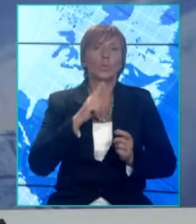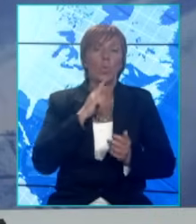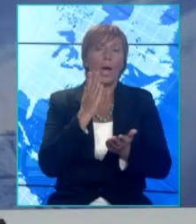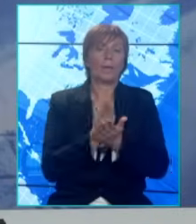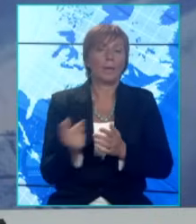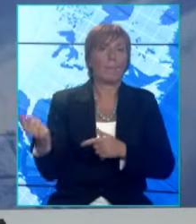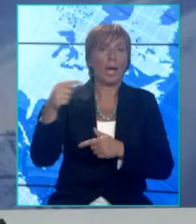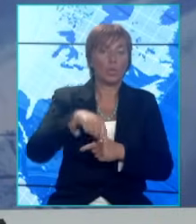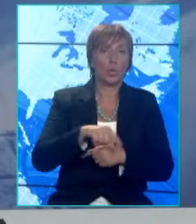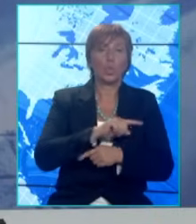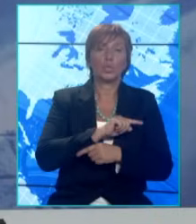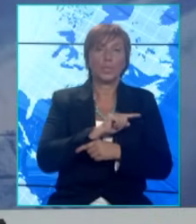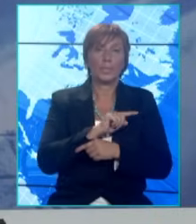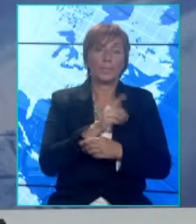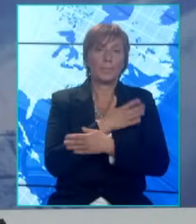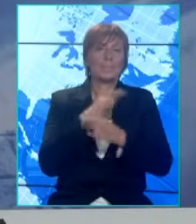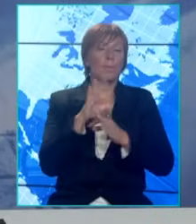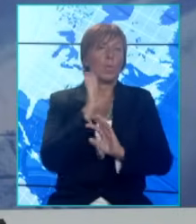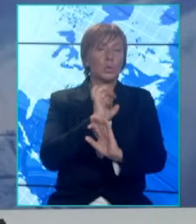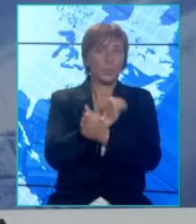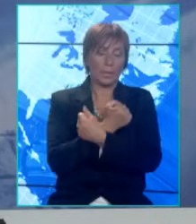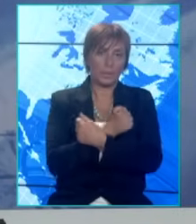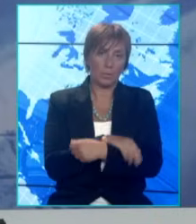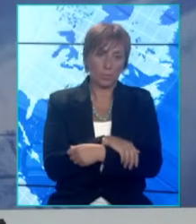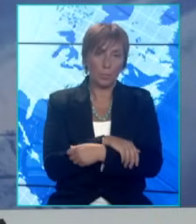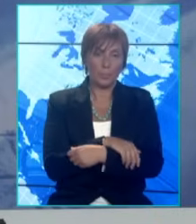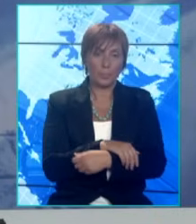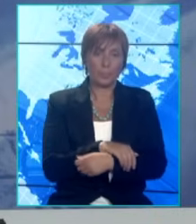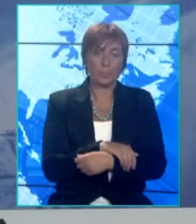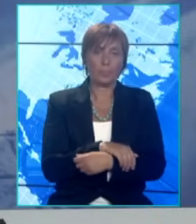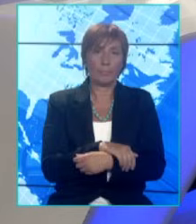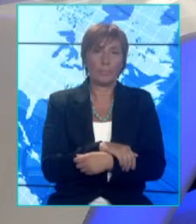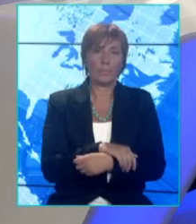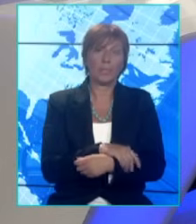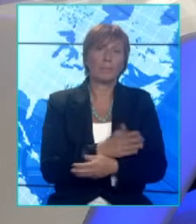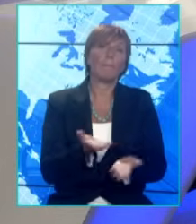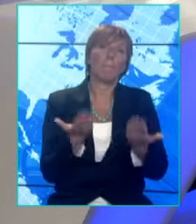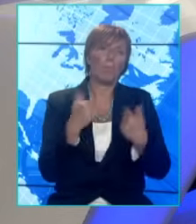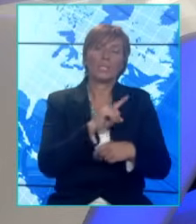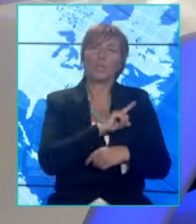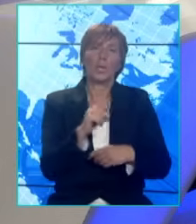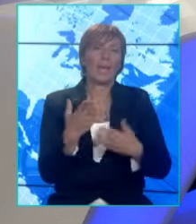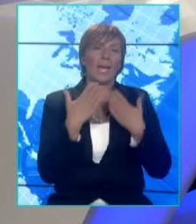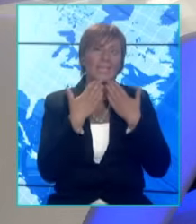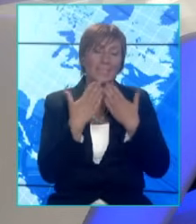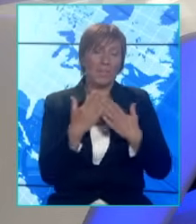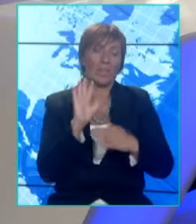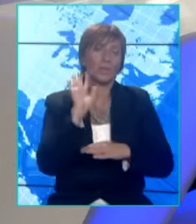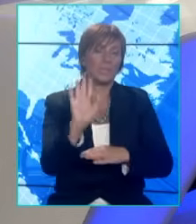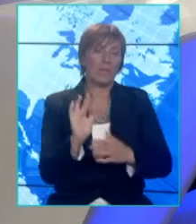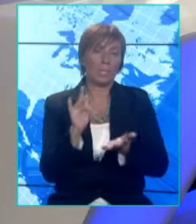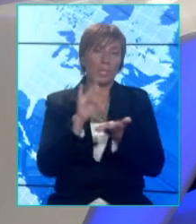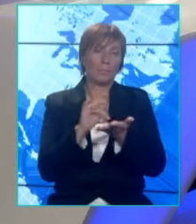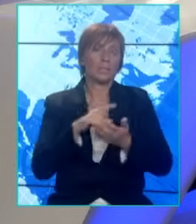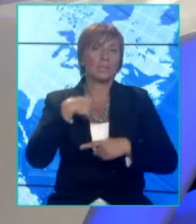koja treba doći za Bosnu i Hercegovinu. poprilično je nezahvalno, razumijem iz vaše pozicije, govoriti o